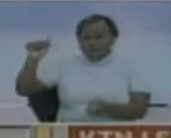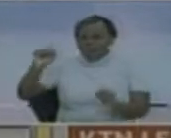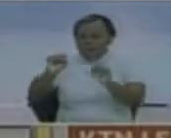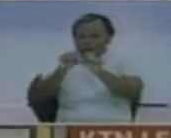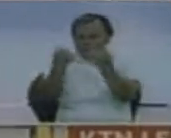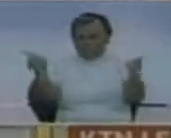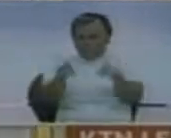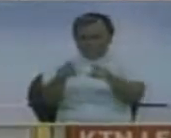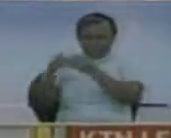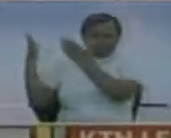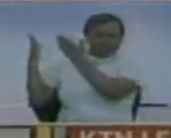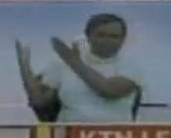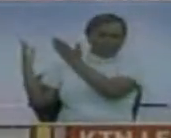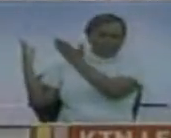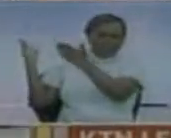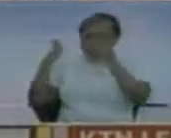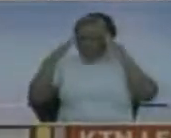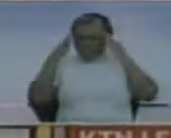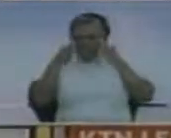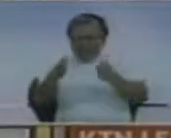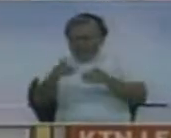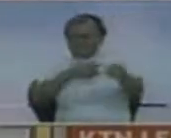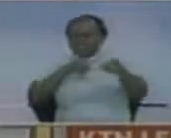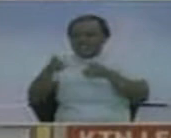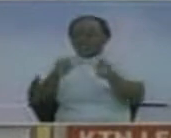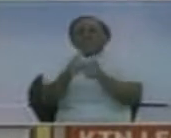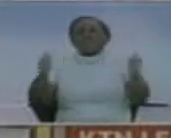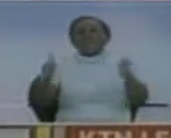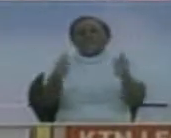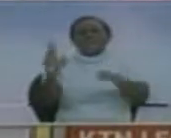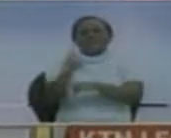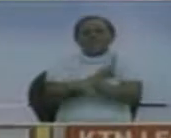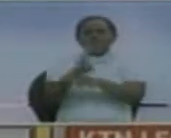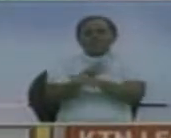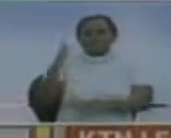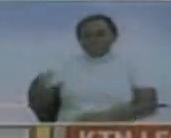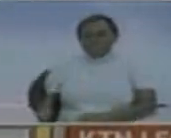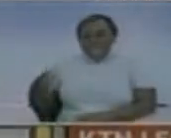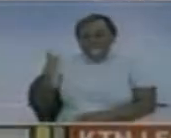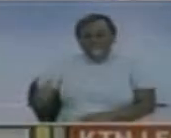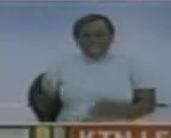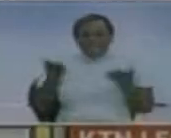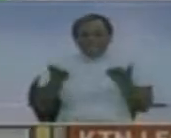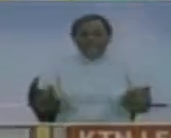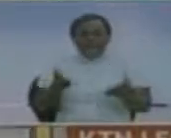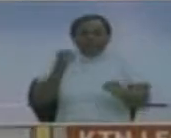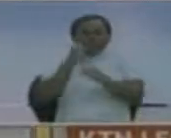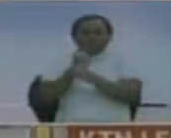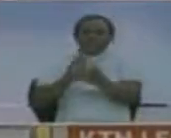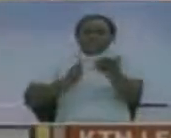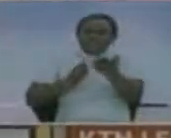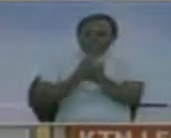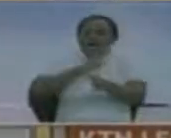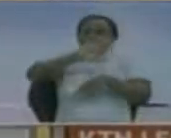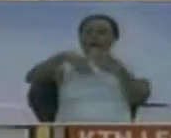yalivyokuwa. Brazil imetilia maanani usafiri wao huku wakitumia gari moshi za kisasa kuhakikisha mamilioni ya watu